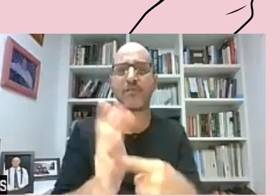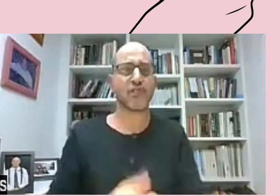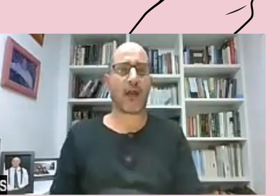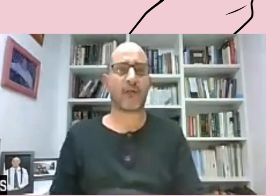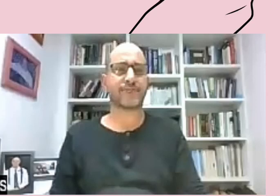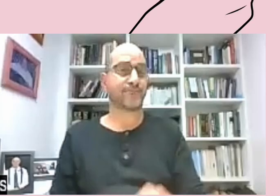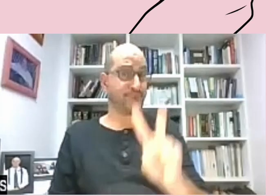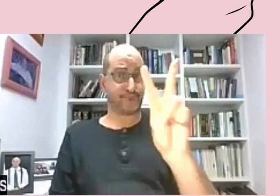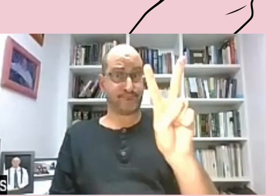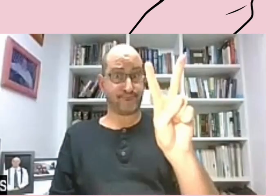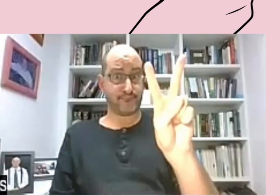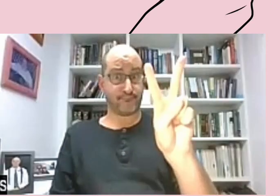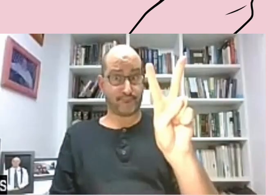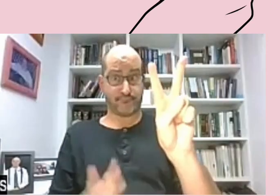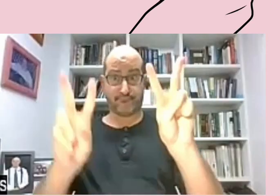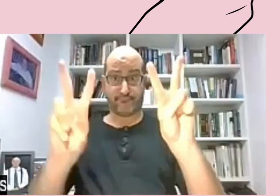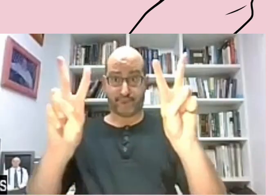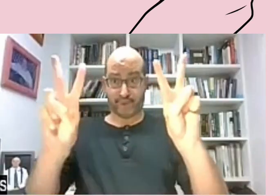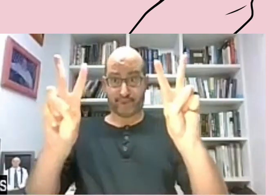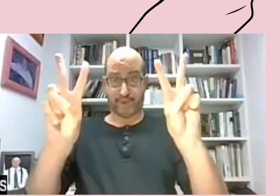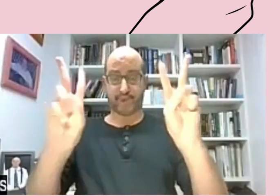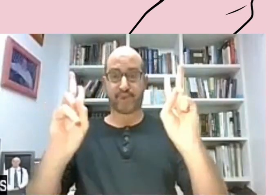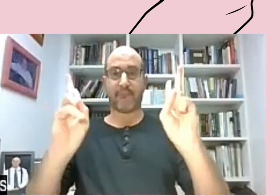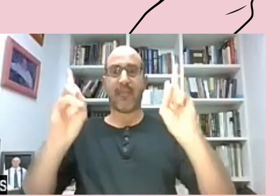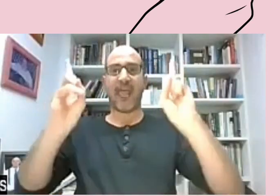קטנים. למשל,